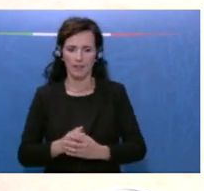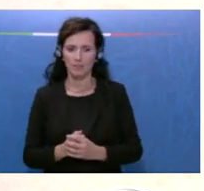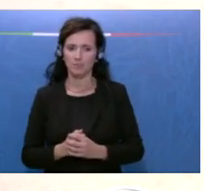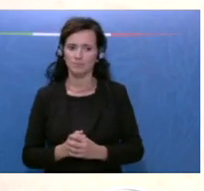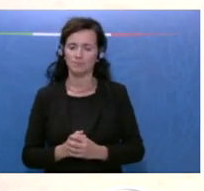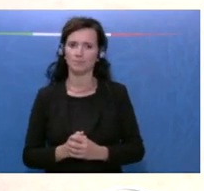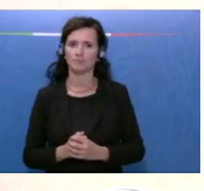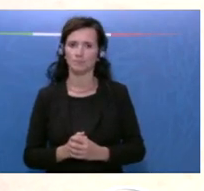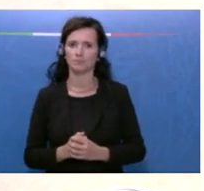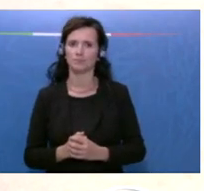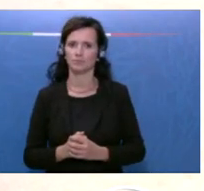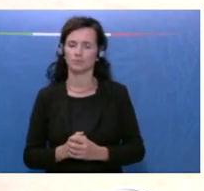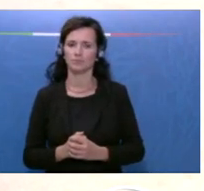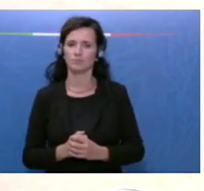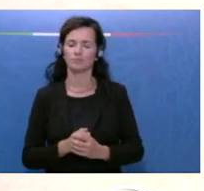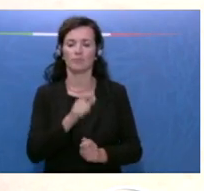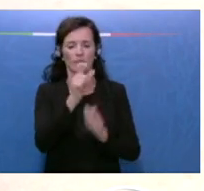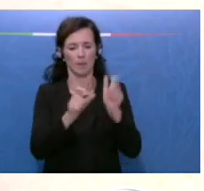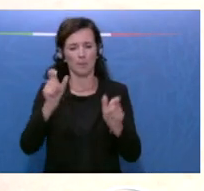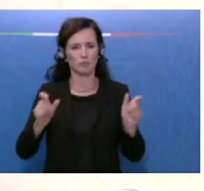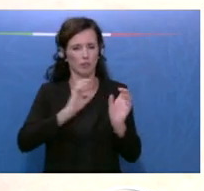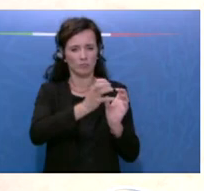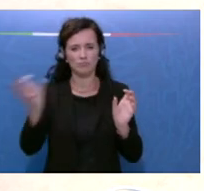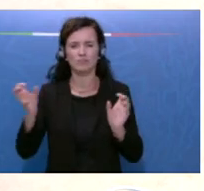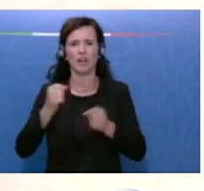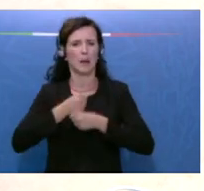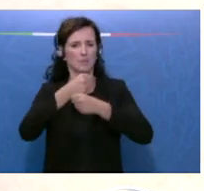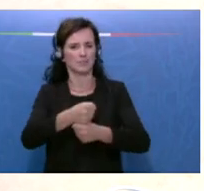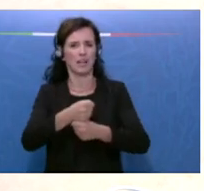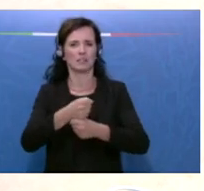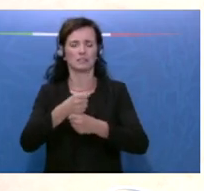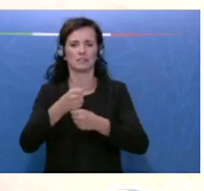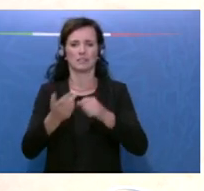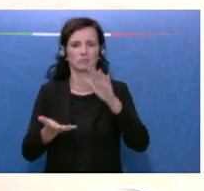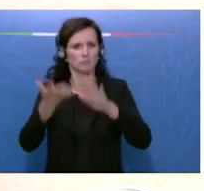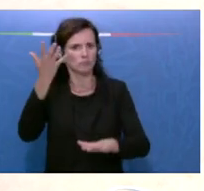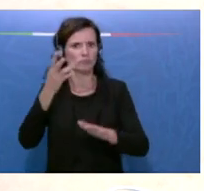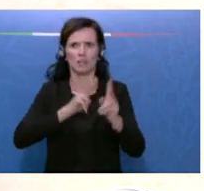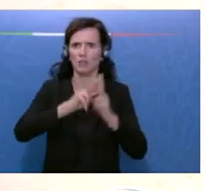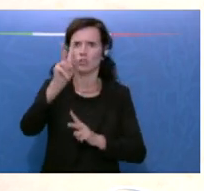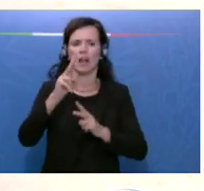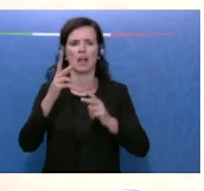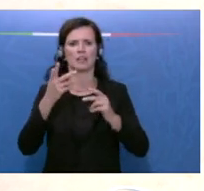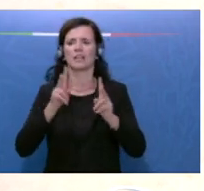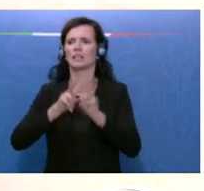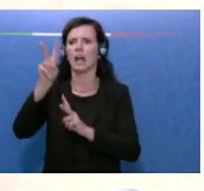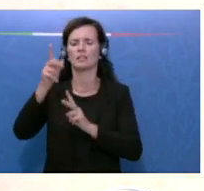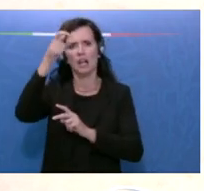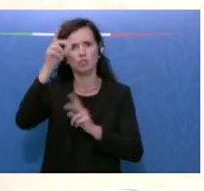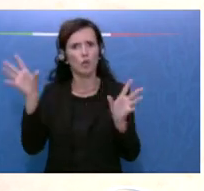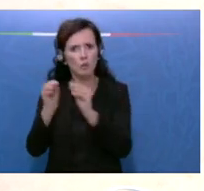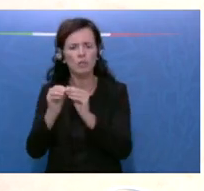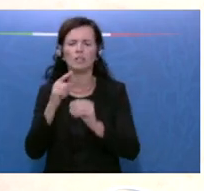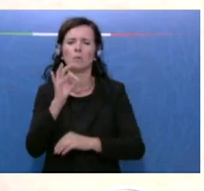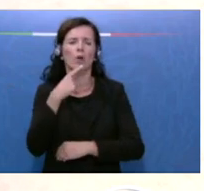varie persone i rappresentanti di istituzioni internazionali delle nazioni unite ha parlato di catastrofe